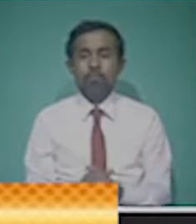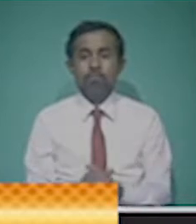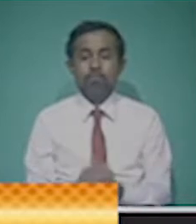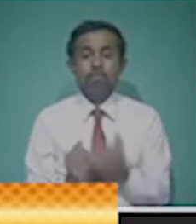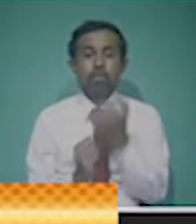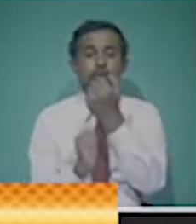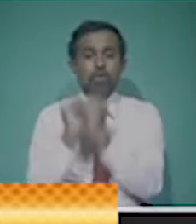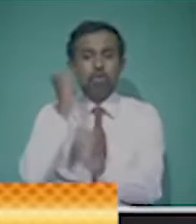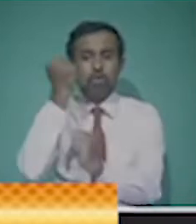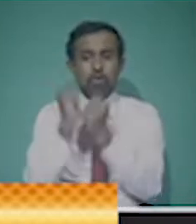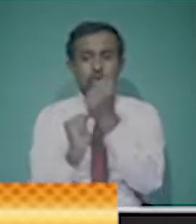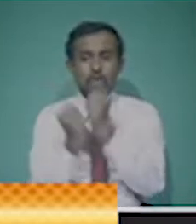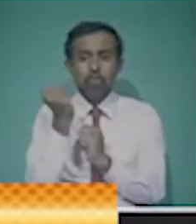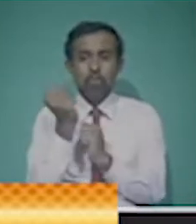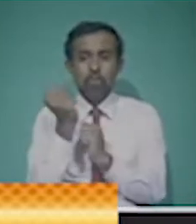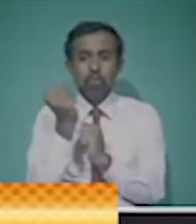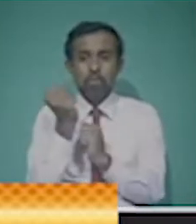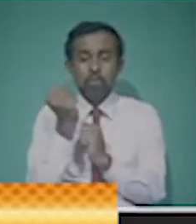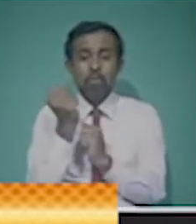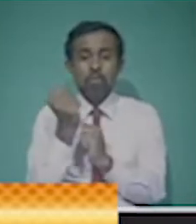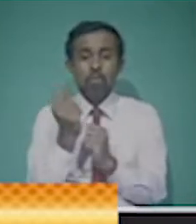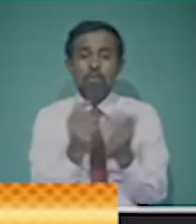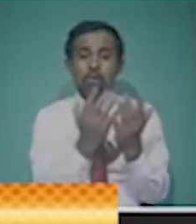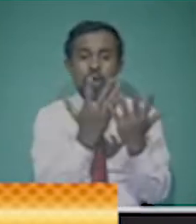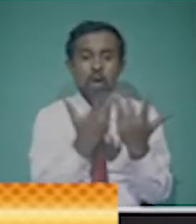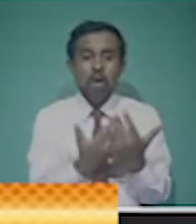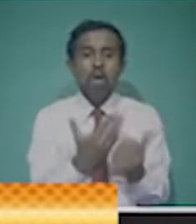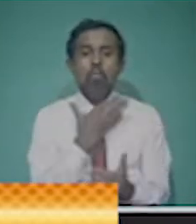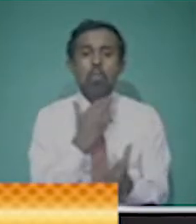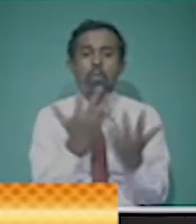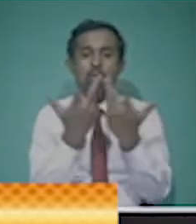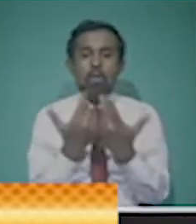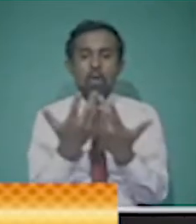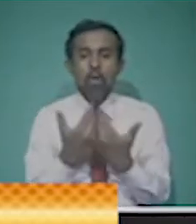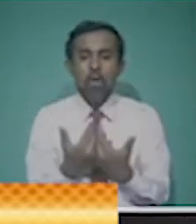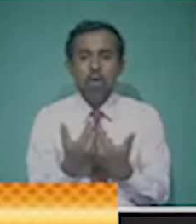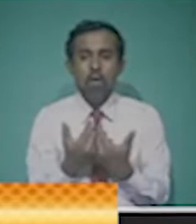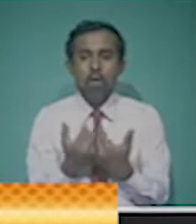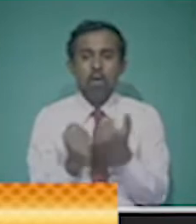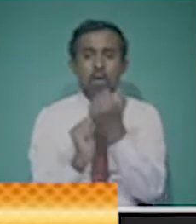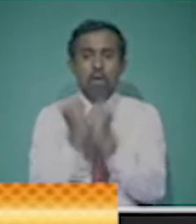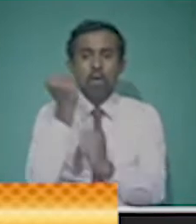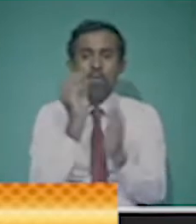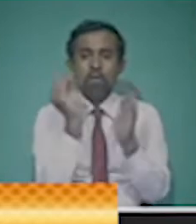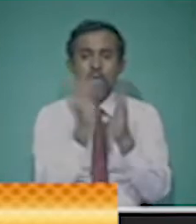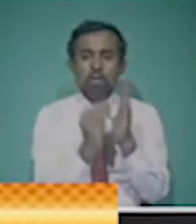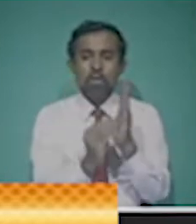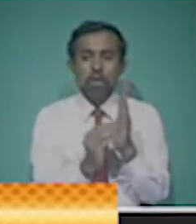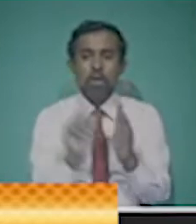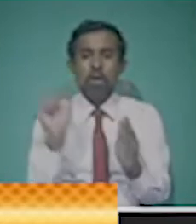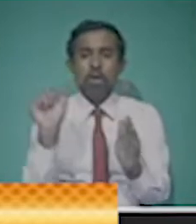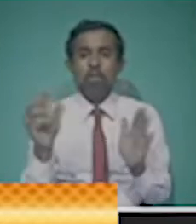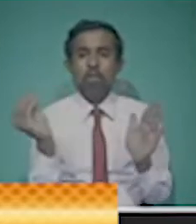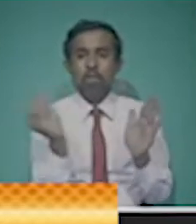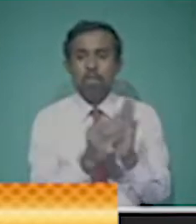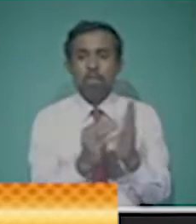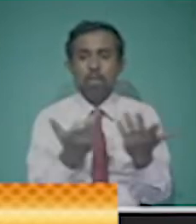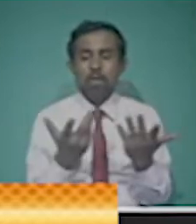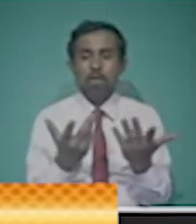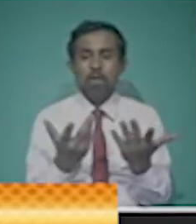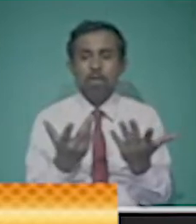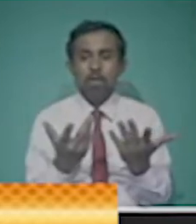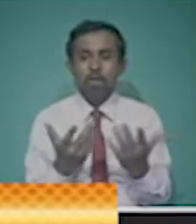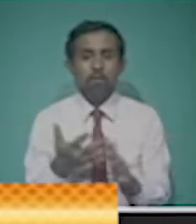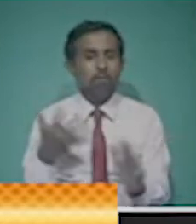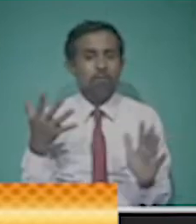samurdi, ganangga dah gamur samurdi dipatut ganangga bor ganangga dah agana, samurdi lifestyle leh egar namdaan netuah, balak agar sini nama, laku